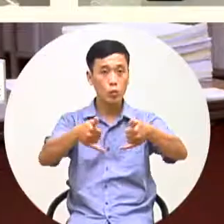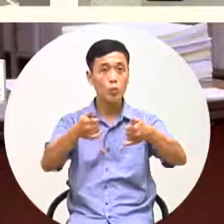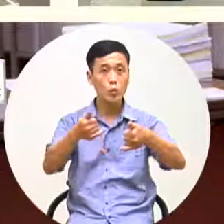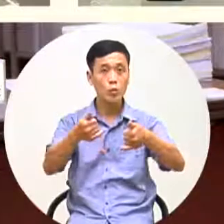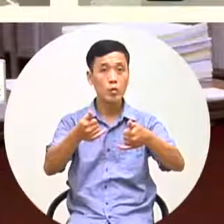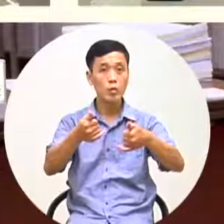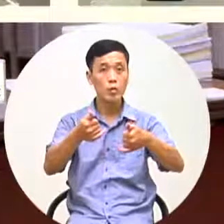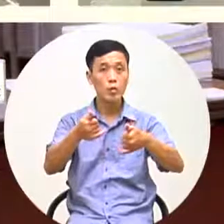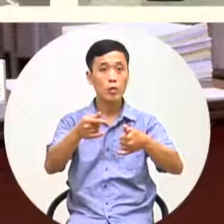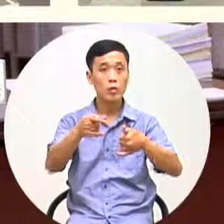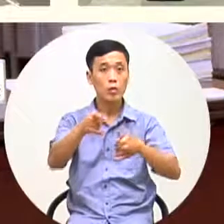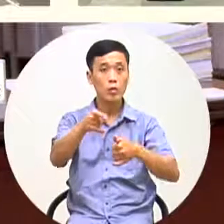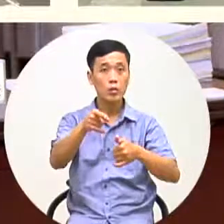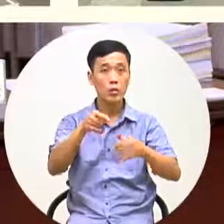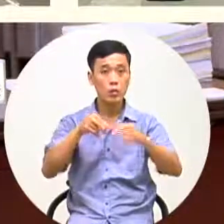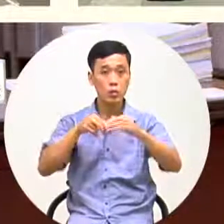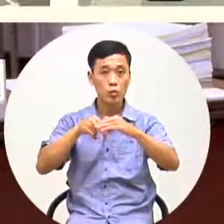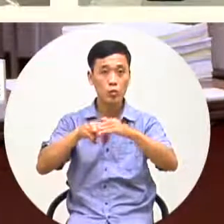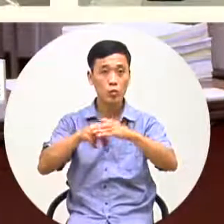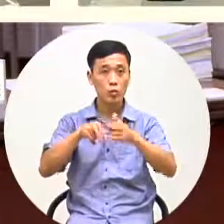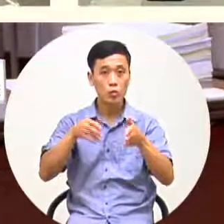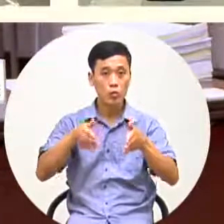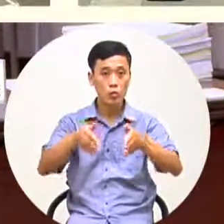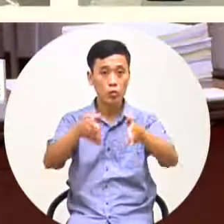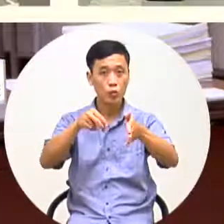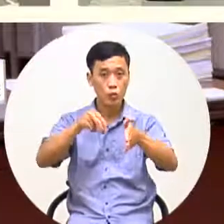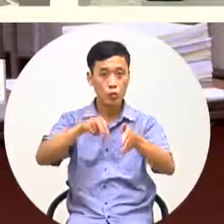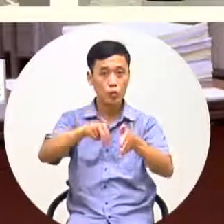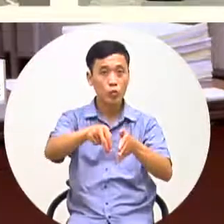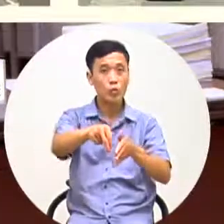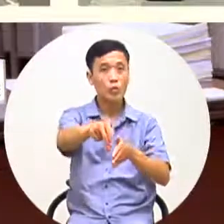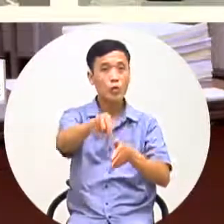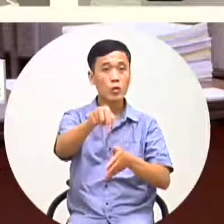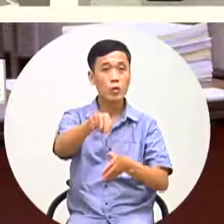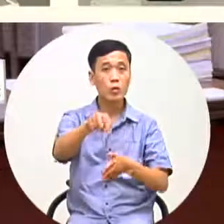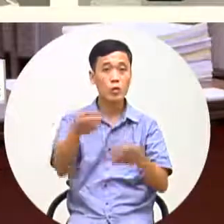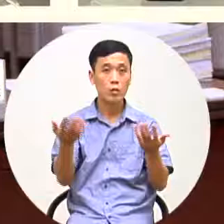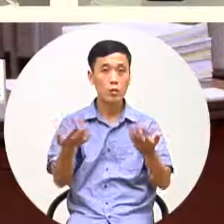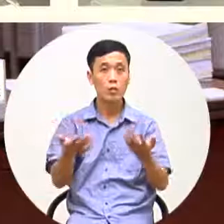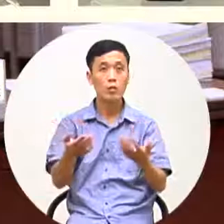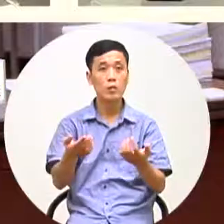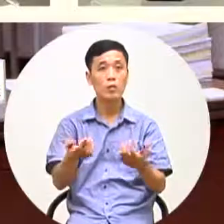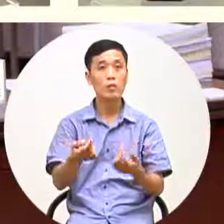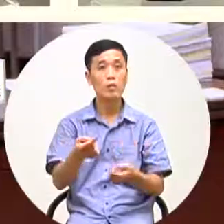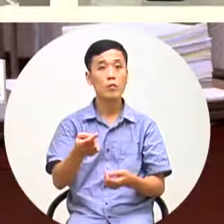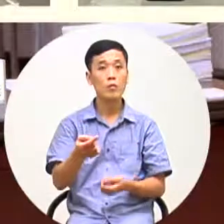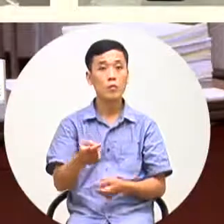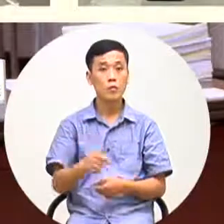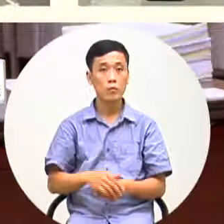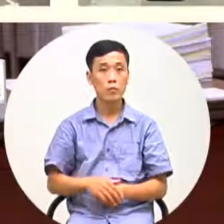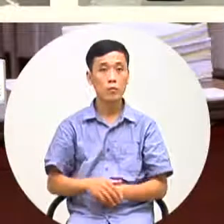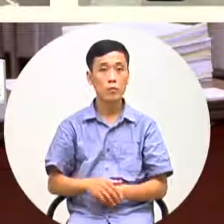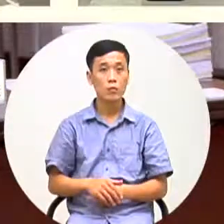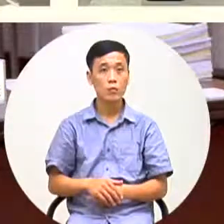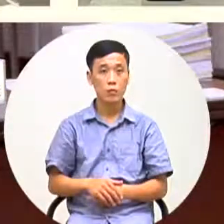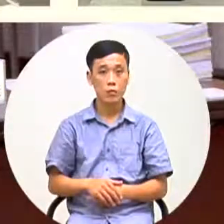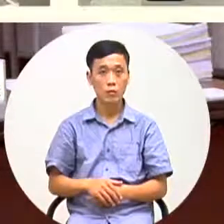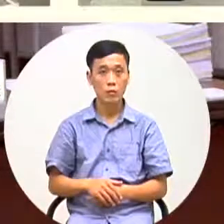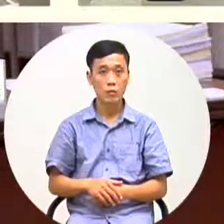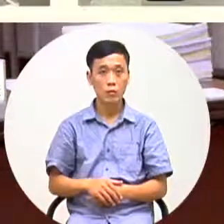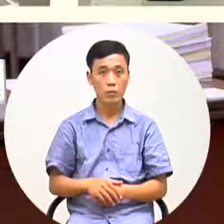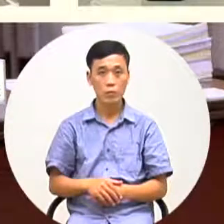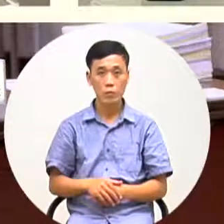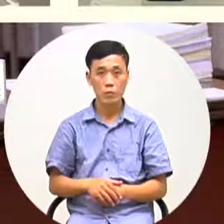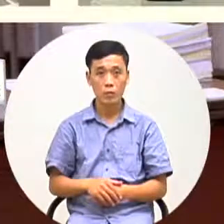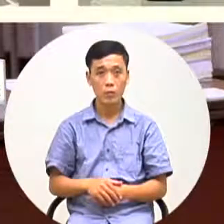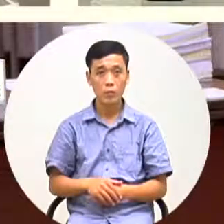人山管的所在入去啊！所以这件代志对不对？咱是不是来做一个，吼、哦，来做一个，哦，演绎对不对？吼、哦，